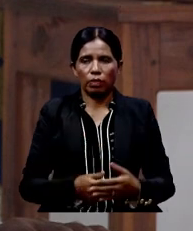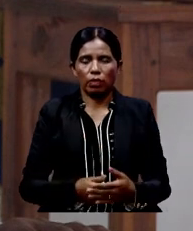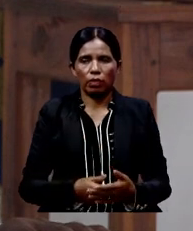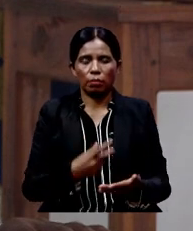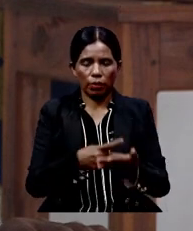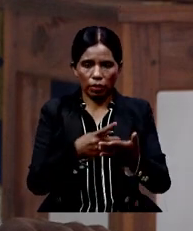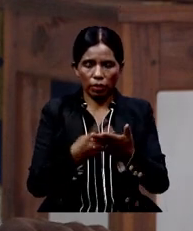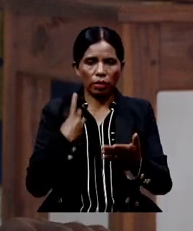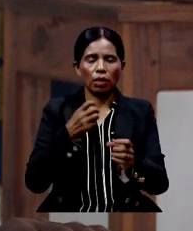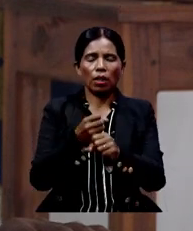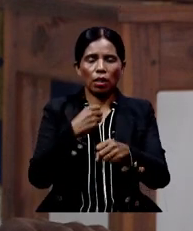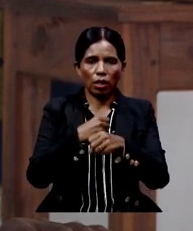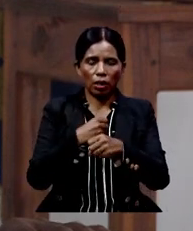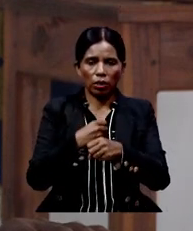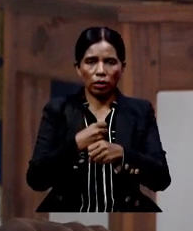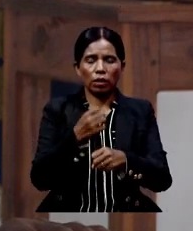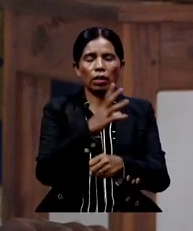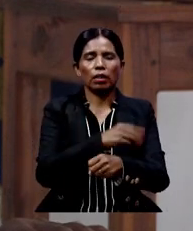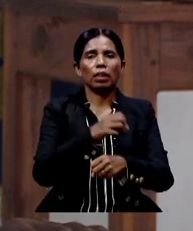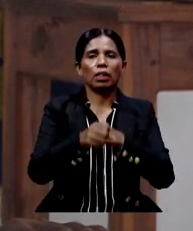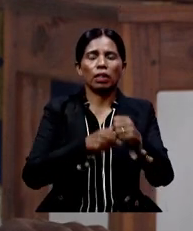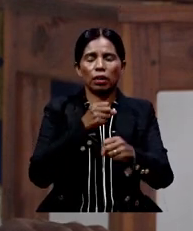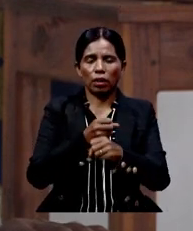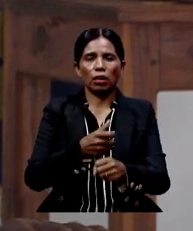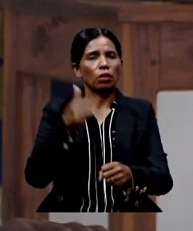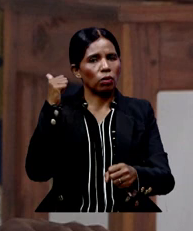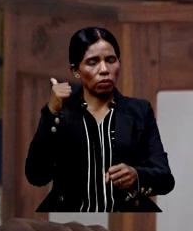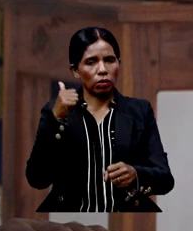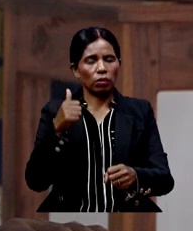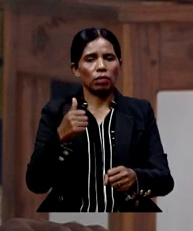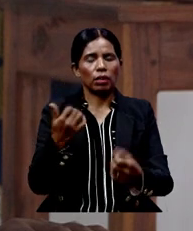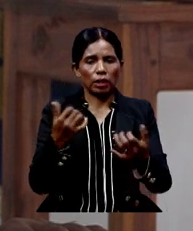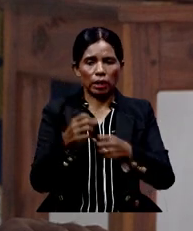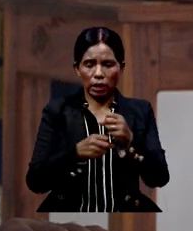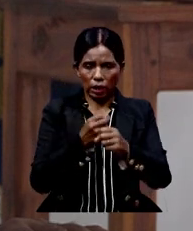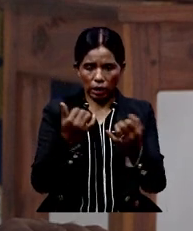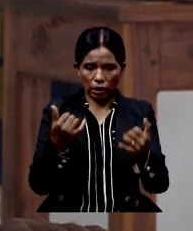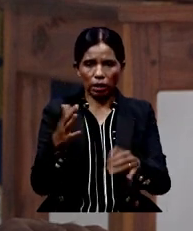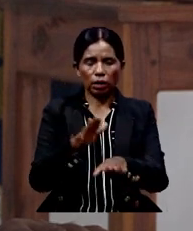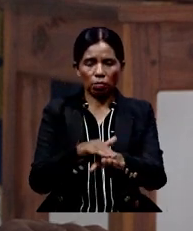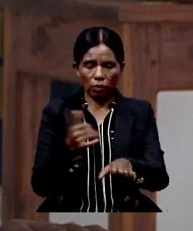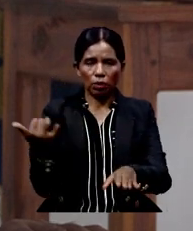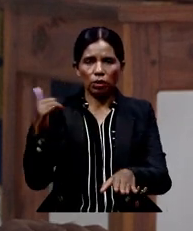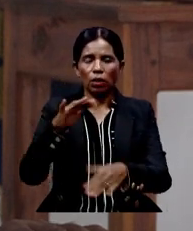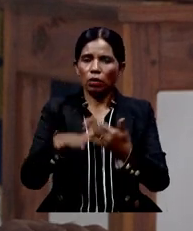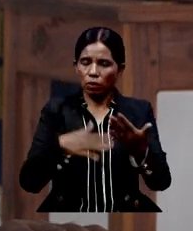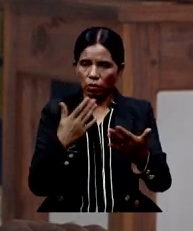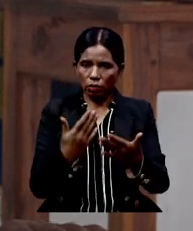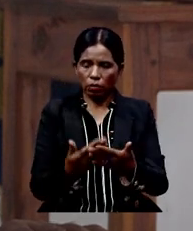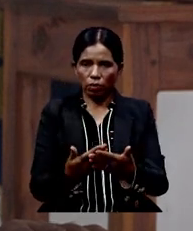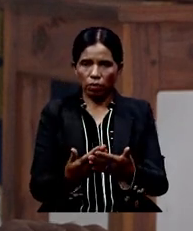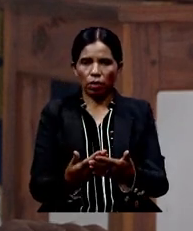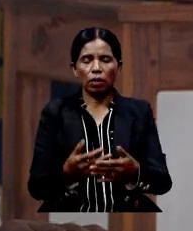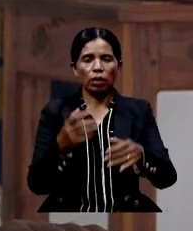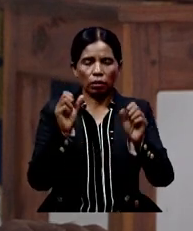finaliza ona iha tinang kotu agora tinang ida ne ita se bolu filafale sira hotu hotu atu bele